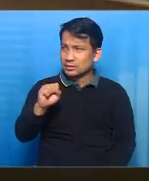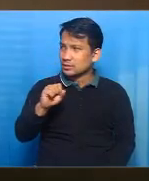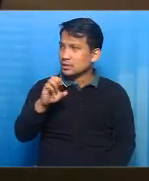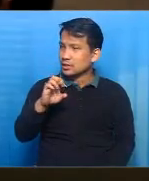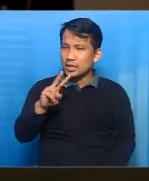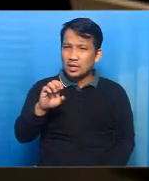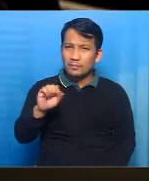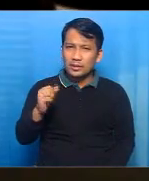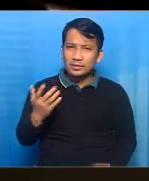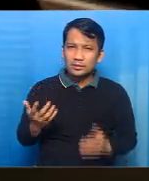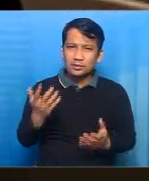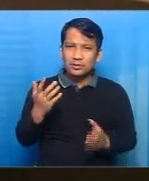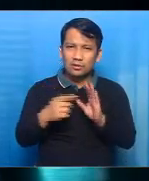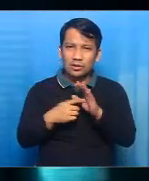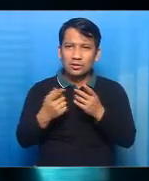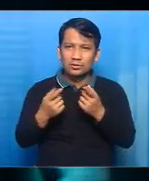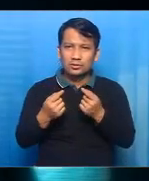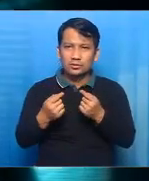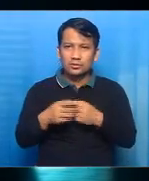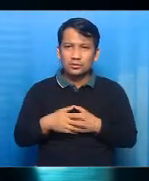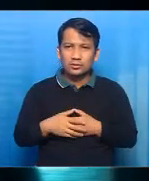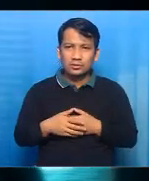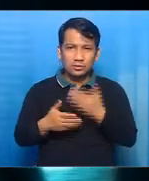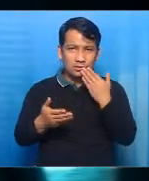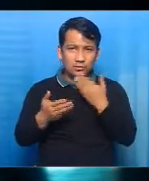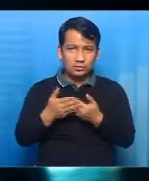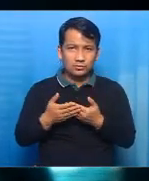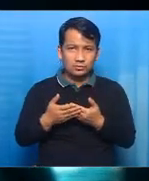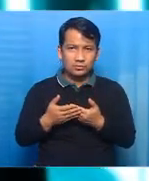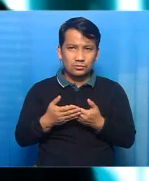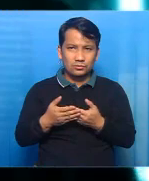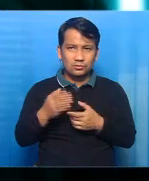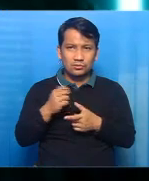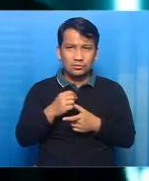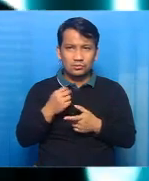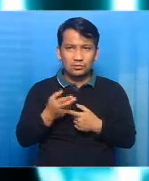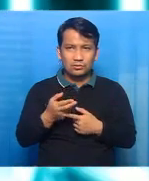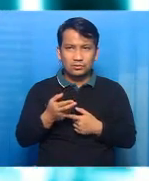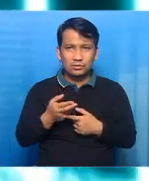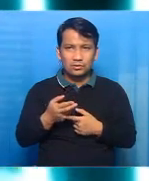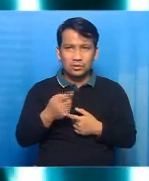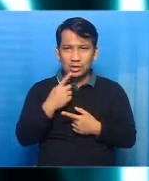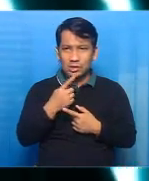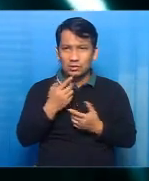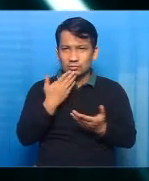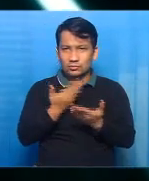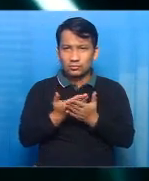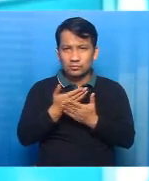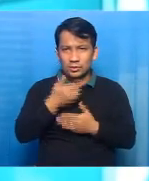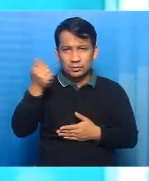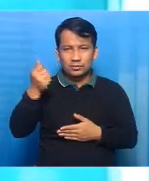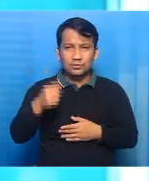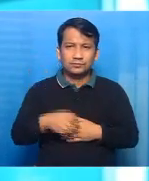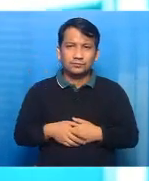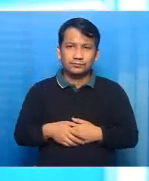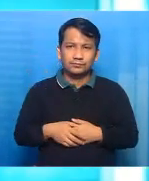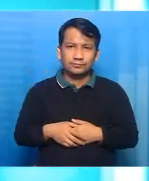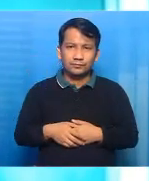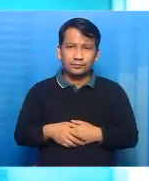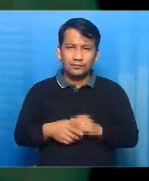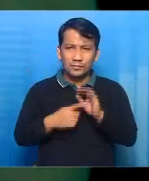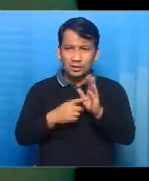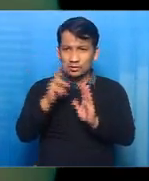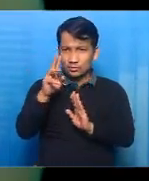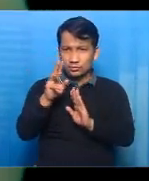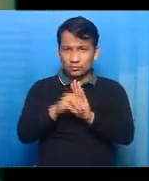would we do? Should we do good? Or should we do better? Sa